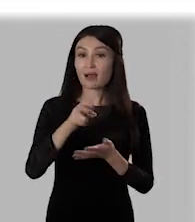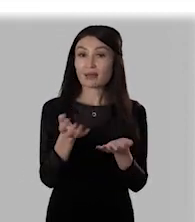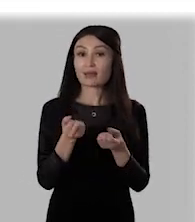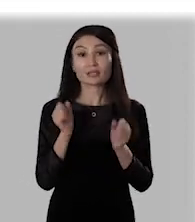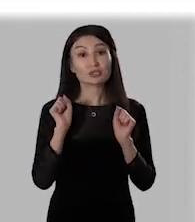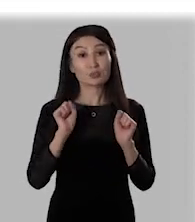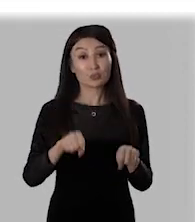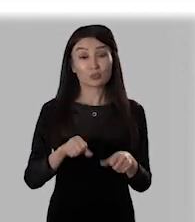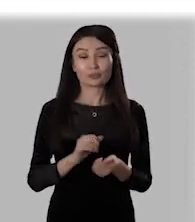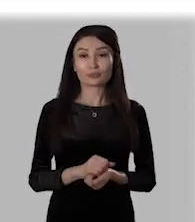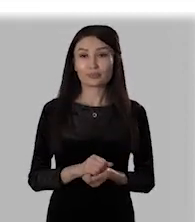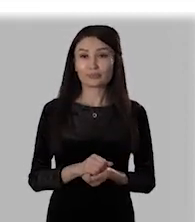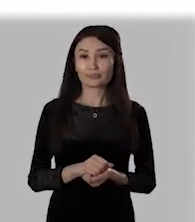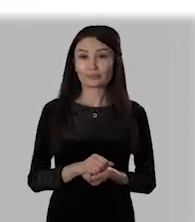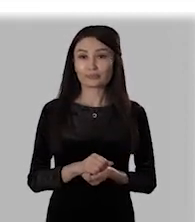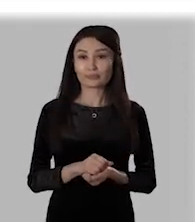мүмкүн.